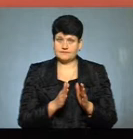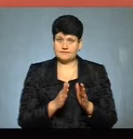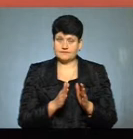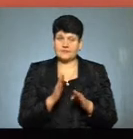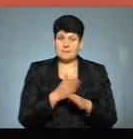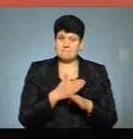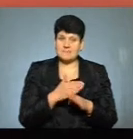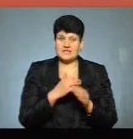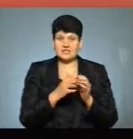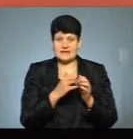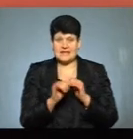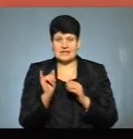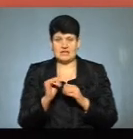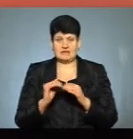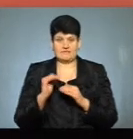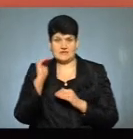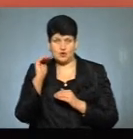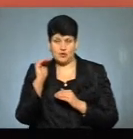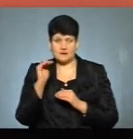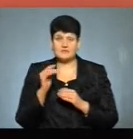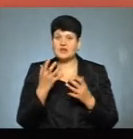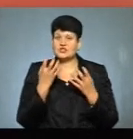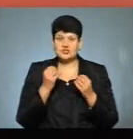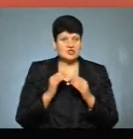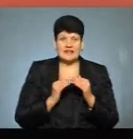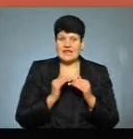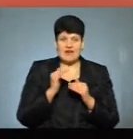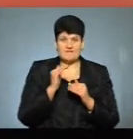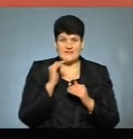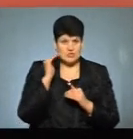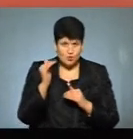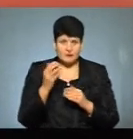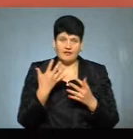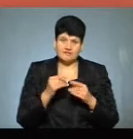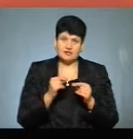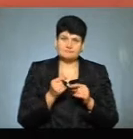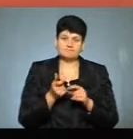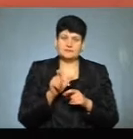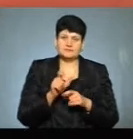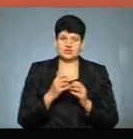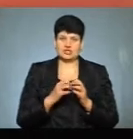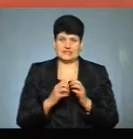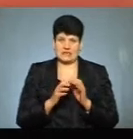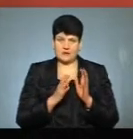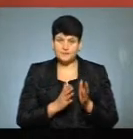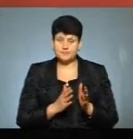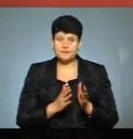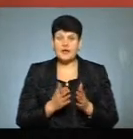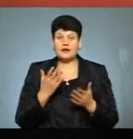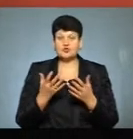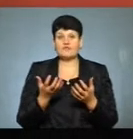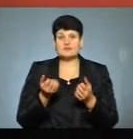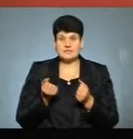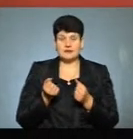між середнім і високим, тобто ще не високий, але вже перетнув середній. Ну, але вже близько до високого. А якщо